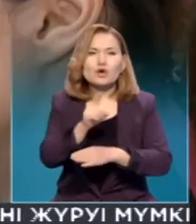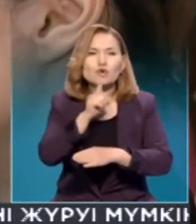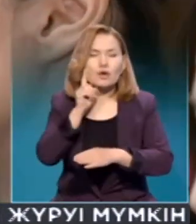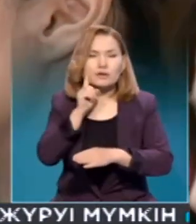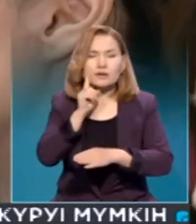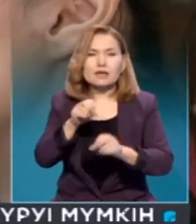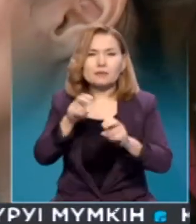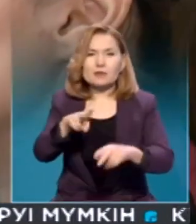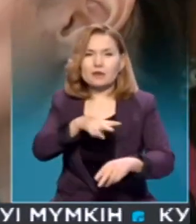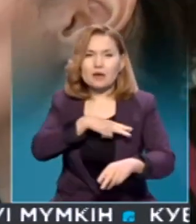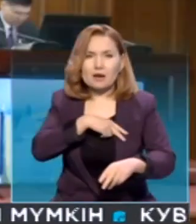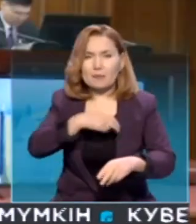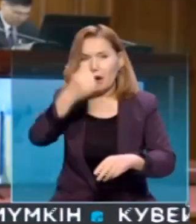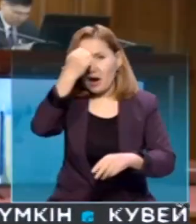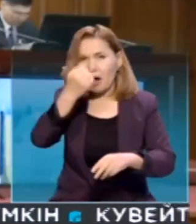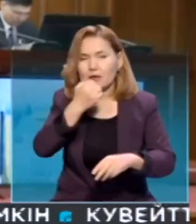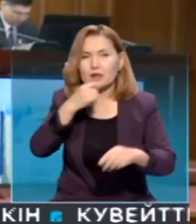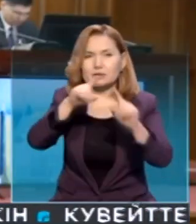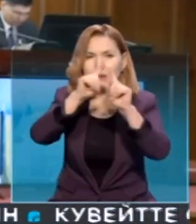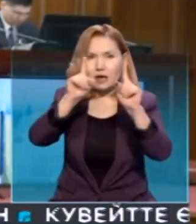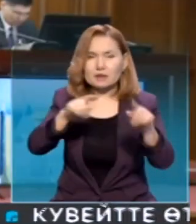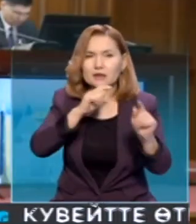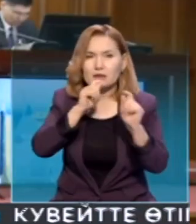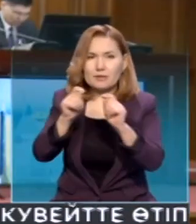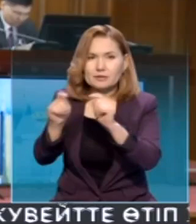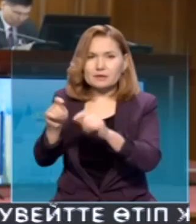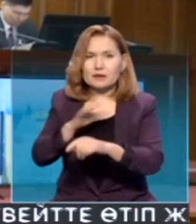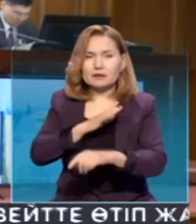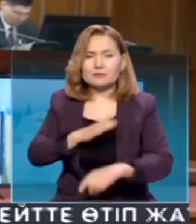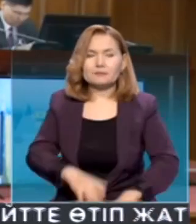арнайы төсбелгімен алғыс хат табысталды.